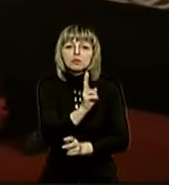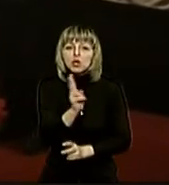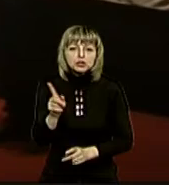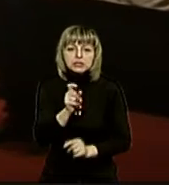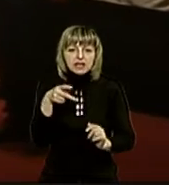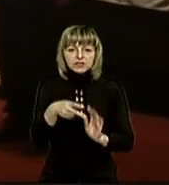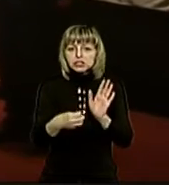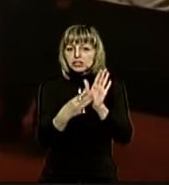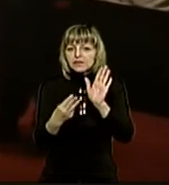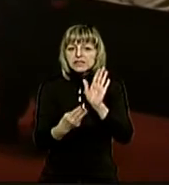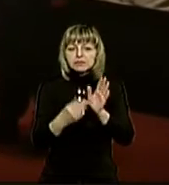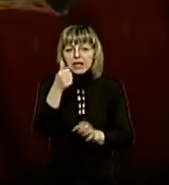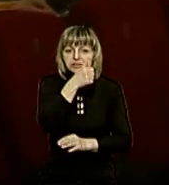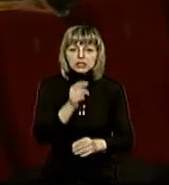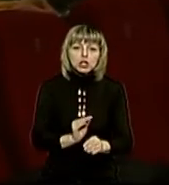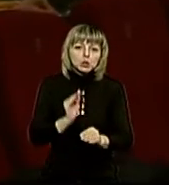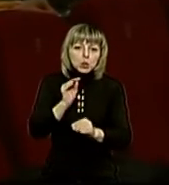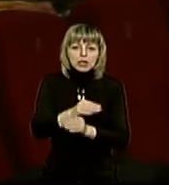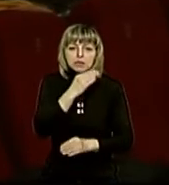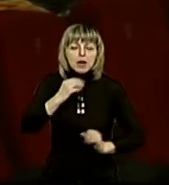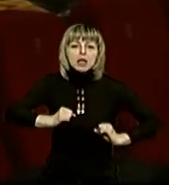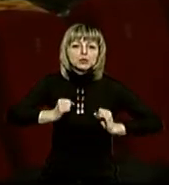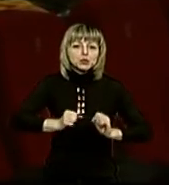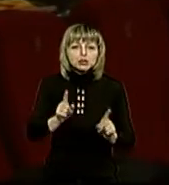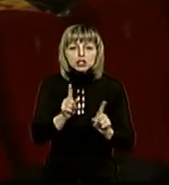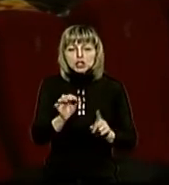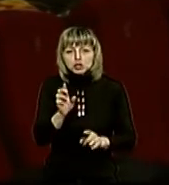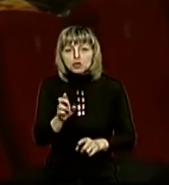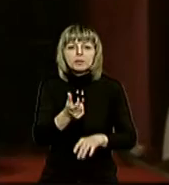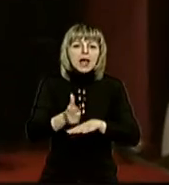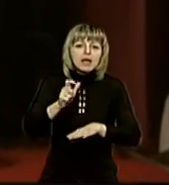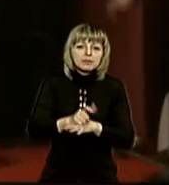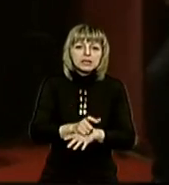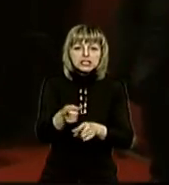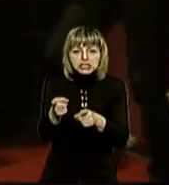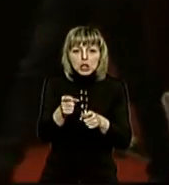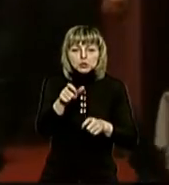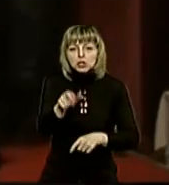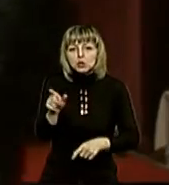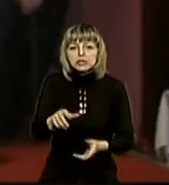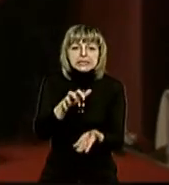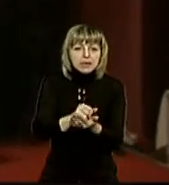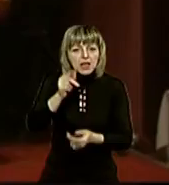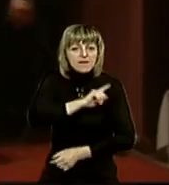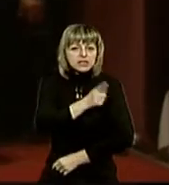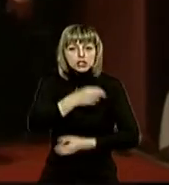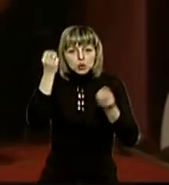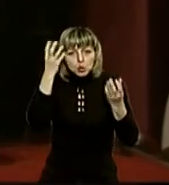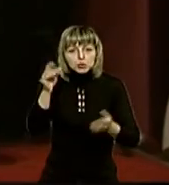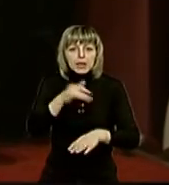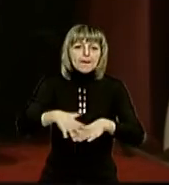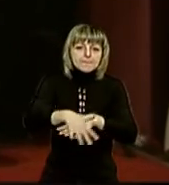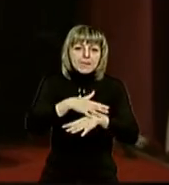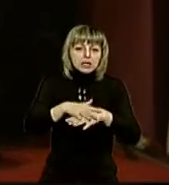за 2018 рік доклали зусиль для того, щоб якнайбільше залучити людей до занять фізичною культурою і